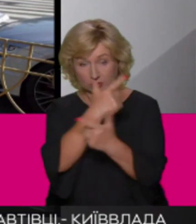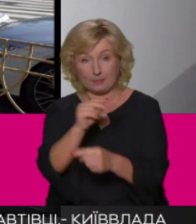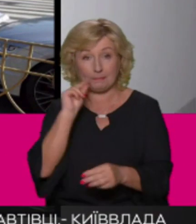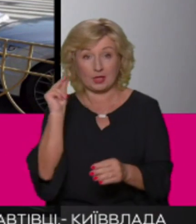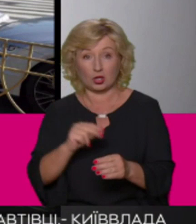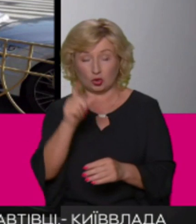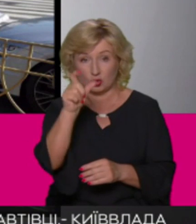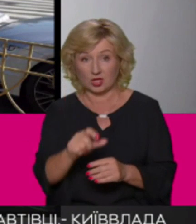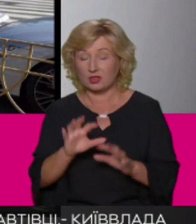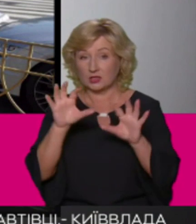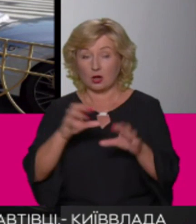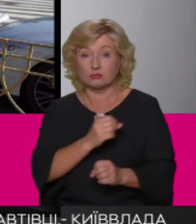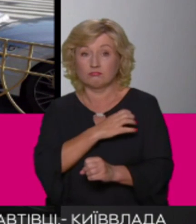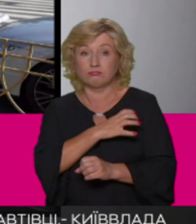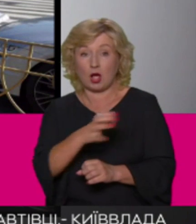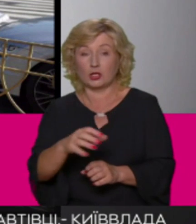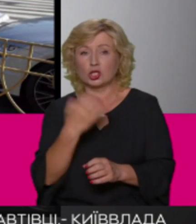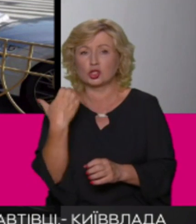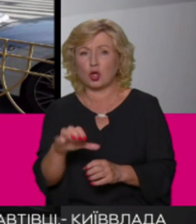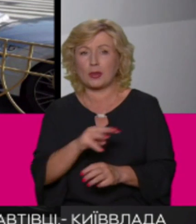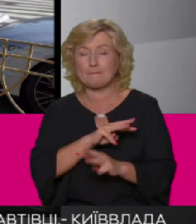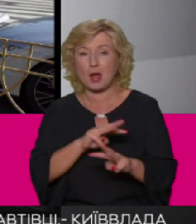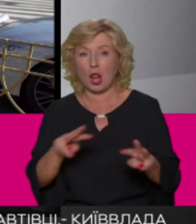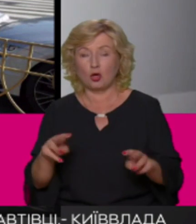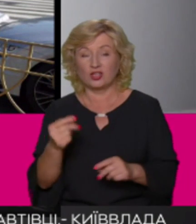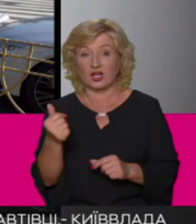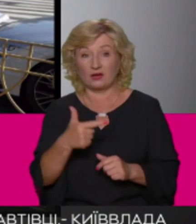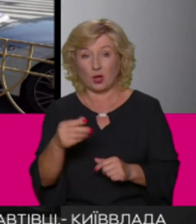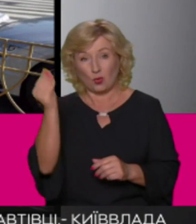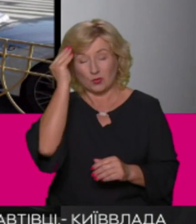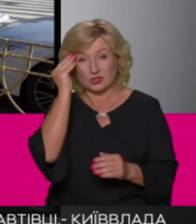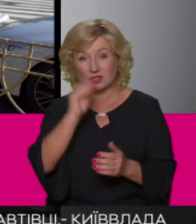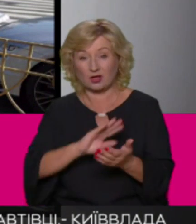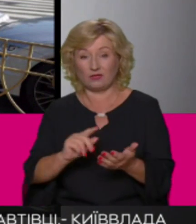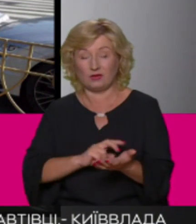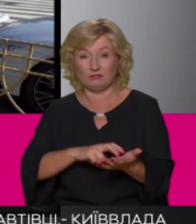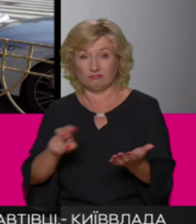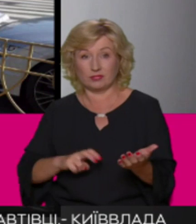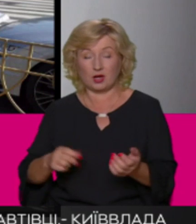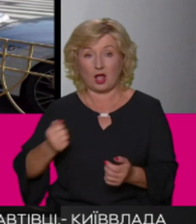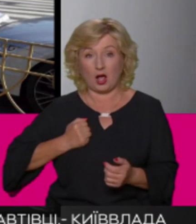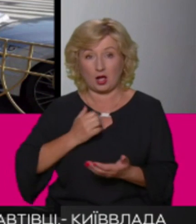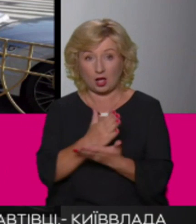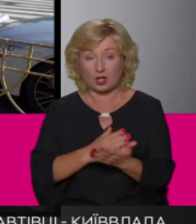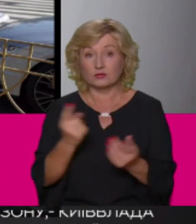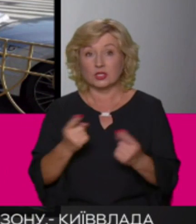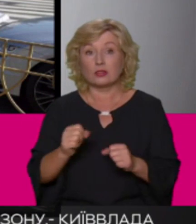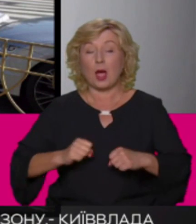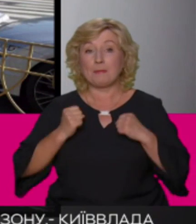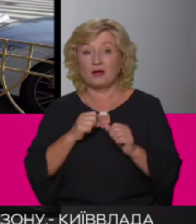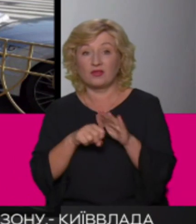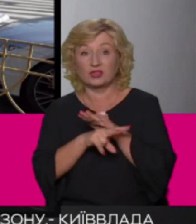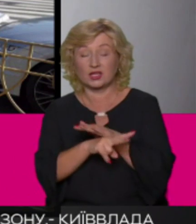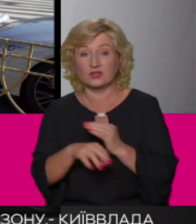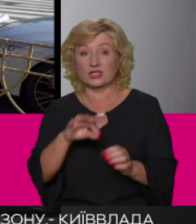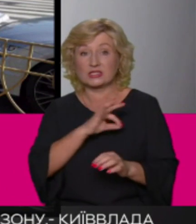в незаконному збагаченні на сотні мільйонів гривень і в умисному ухиленні від несення служби. Він, звичайно, намагався втекти від